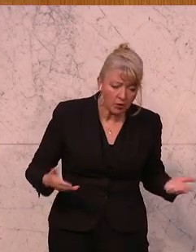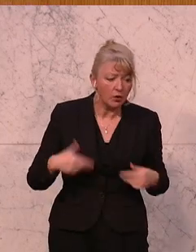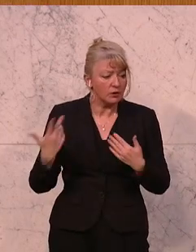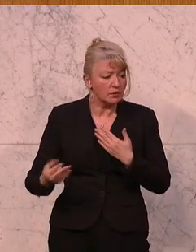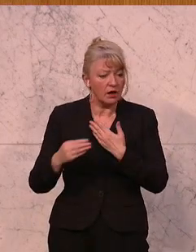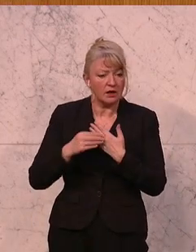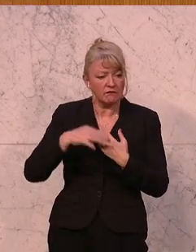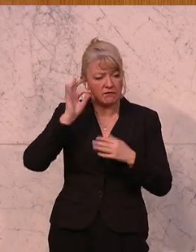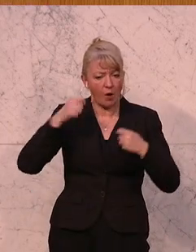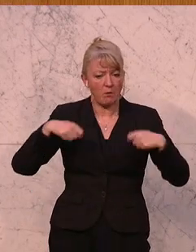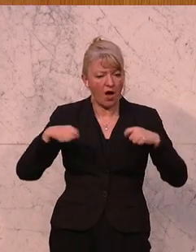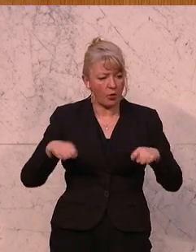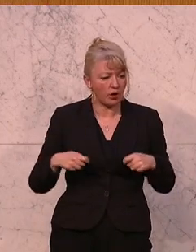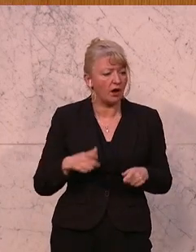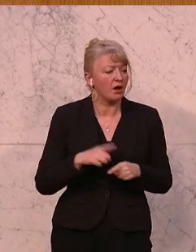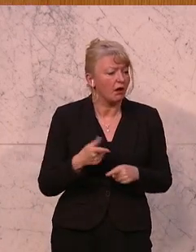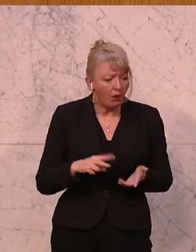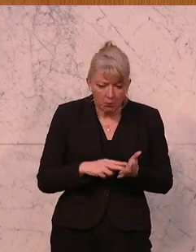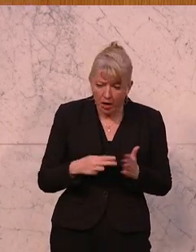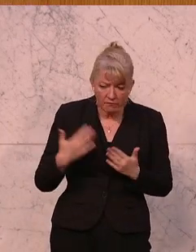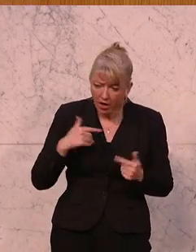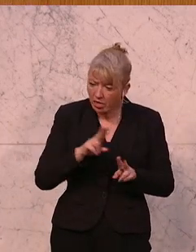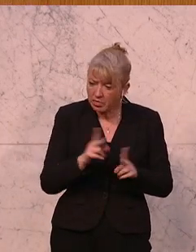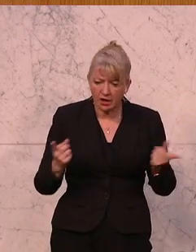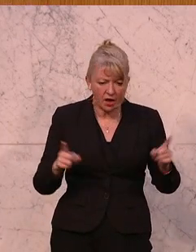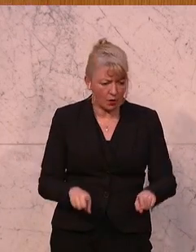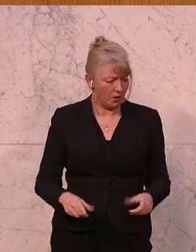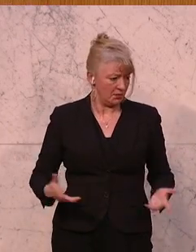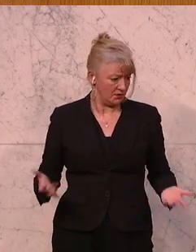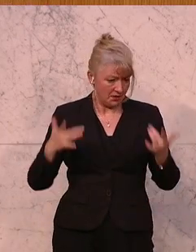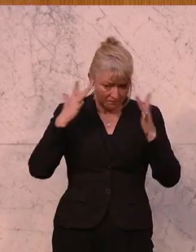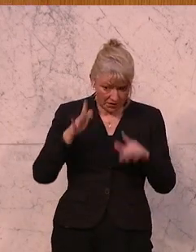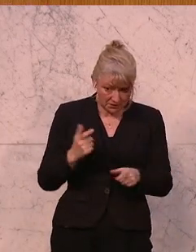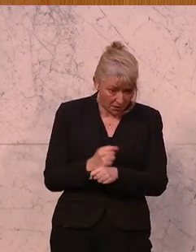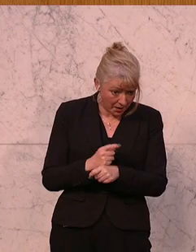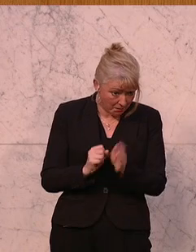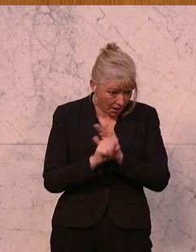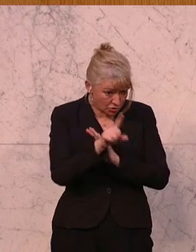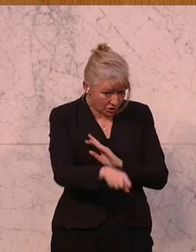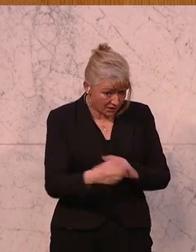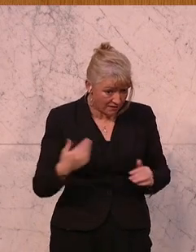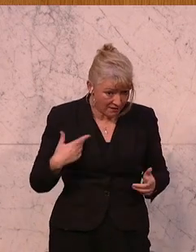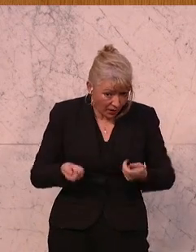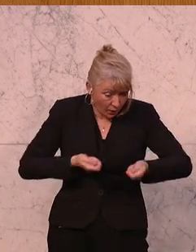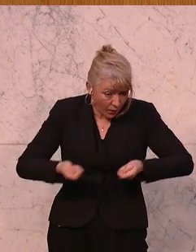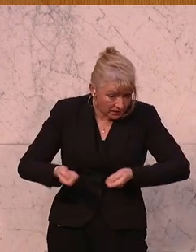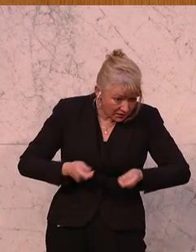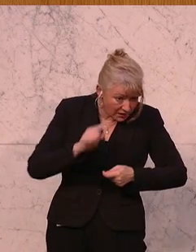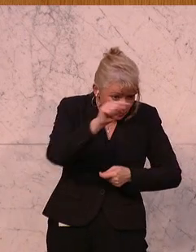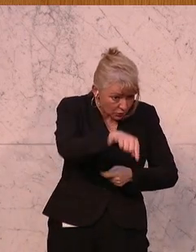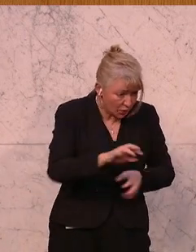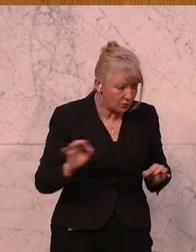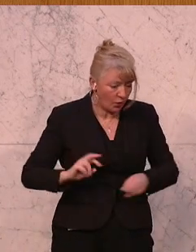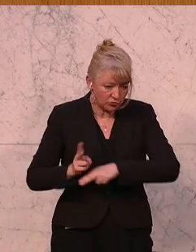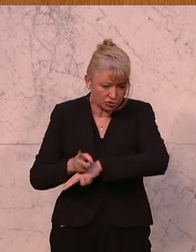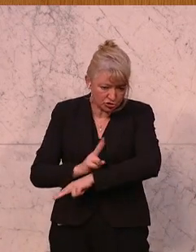die Sigi Maurer zu Wort und sagt, dieser Plan ist nie eingetroffen. Jetzt weiß ich nicht, ob das per E-Mail zugestellt worden ist an diese Koordination oder mit der